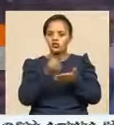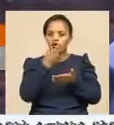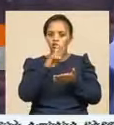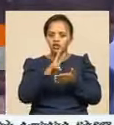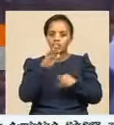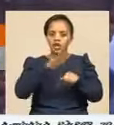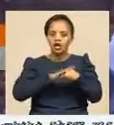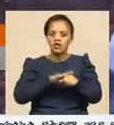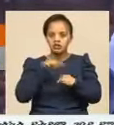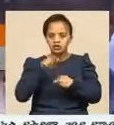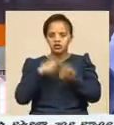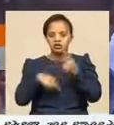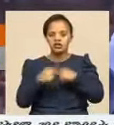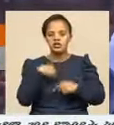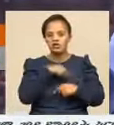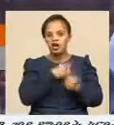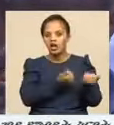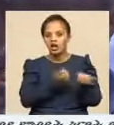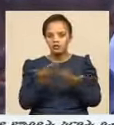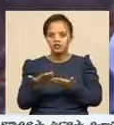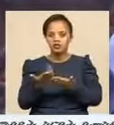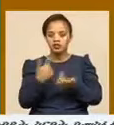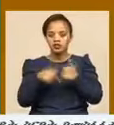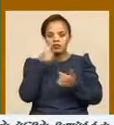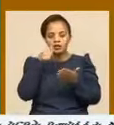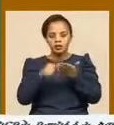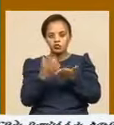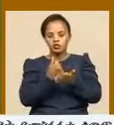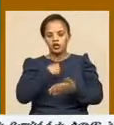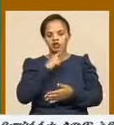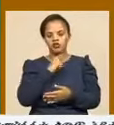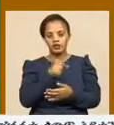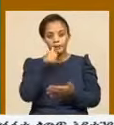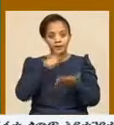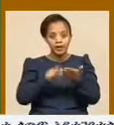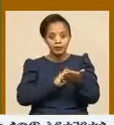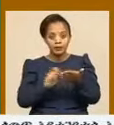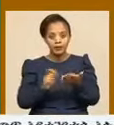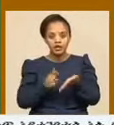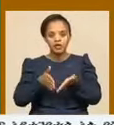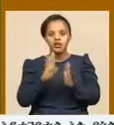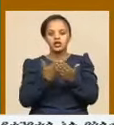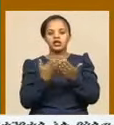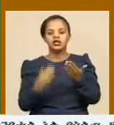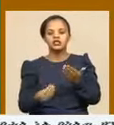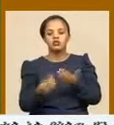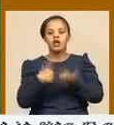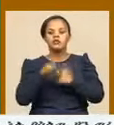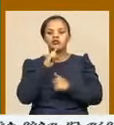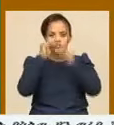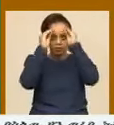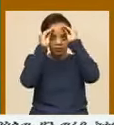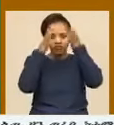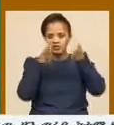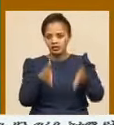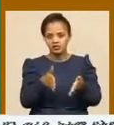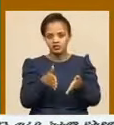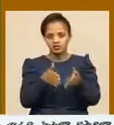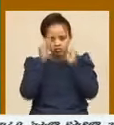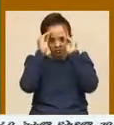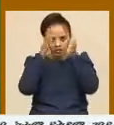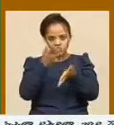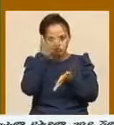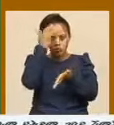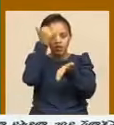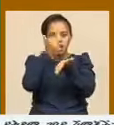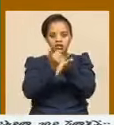2012 ላይ እዚህ መተን አቤት ብለን ደብዳቤ የወሰደን አንዱ እኔ ነኝ። ይሄን ደብዳቤ ከመንገድ ገዝቶ ያመጡት ነው መምህራን ከመንገድ ማይተም